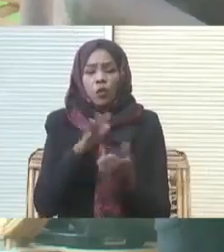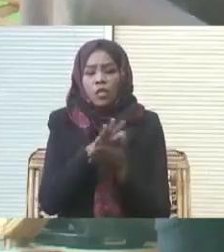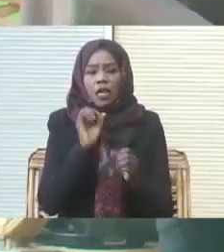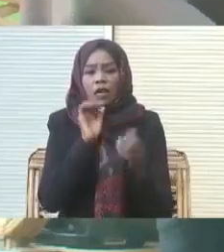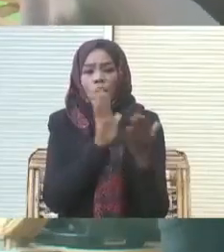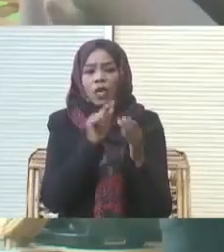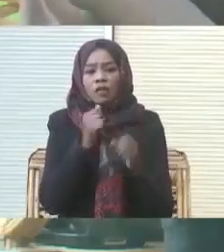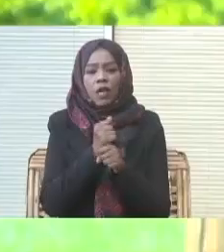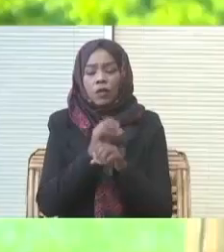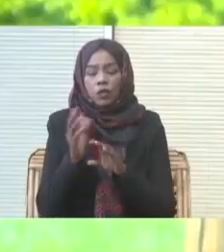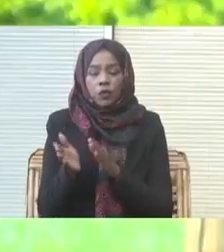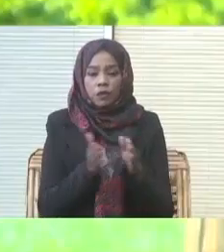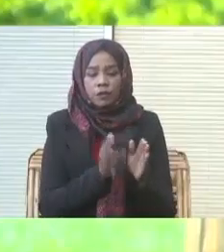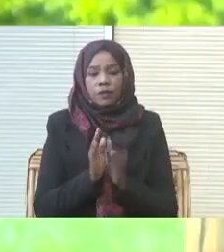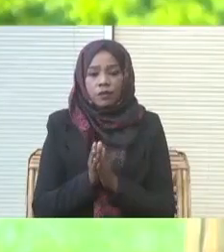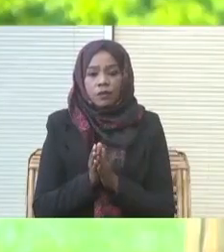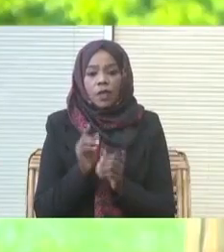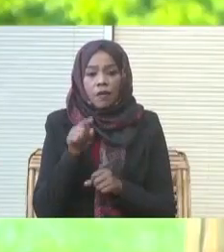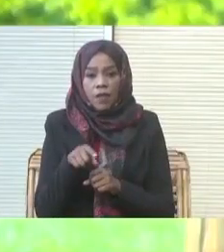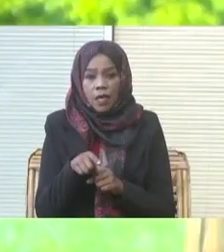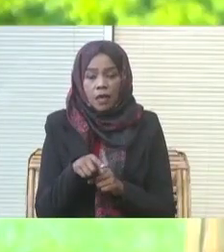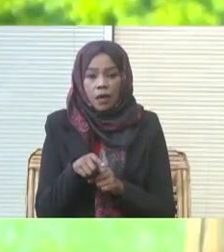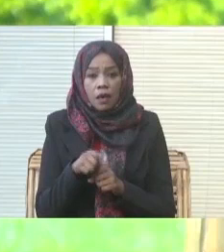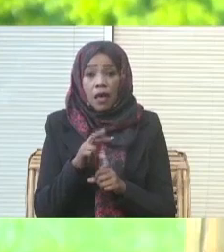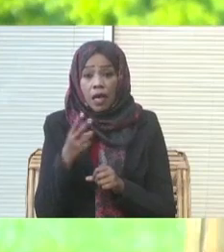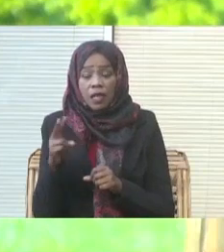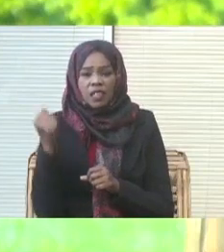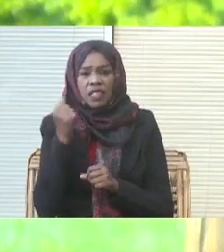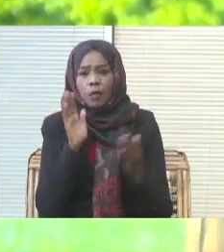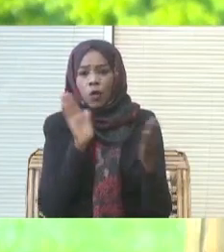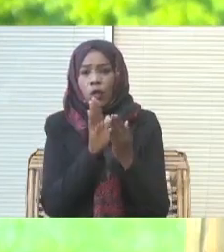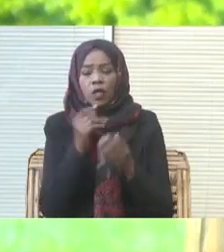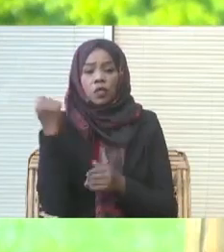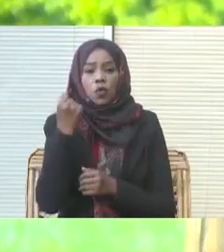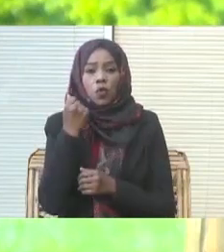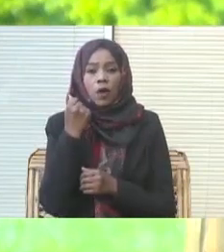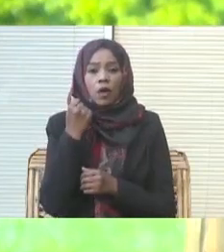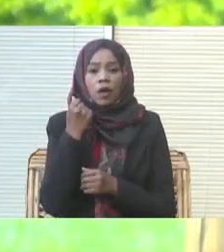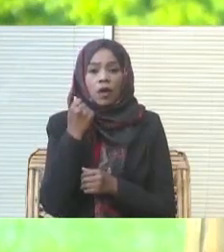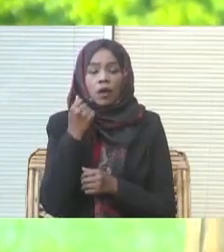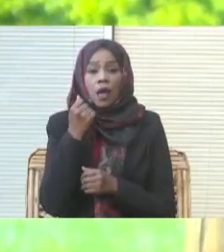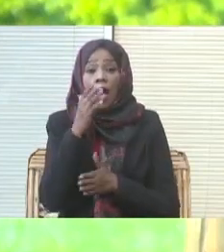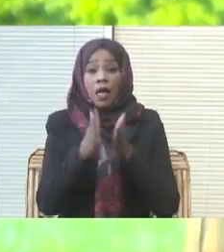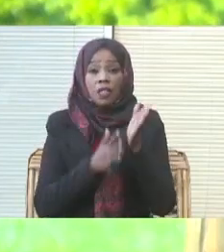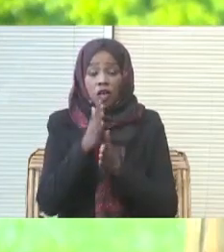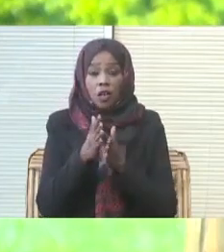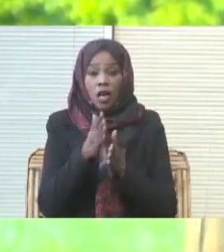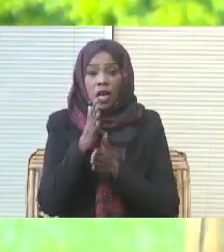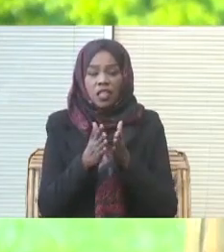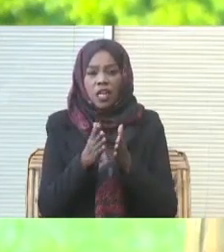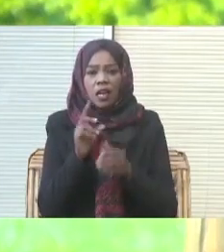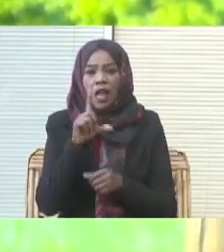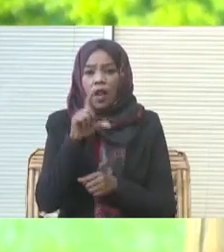دي؟ والله بس يعني الحاجات بدو عايشين من الصعوبة، بس الإشارة يعني كيف تشرح للأصم